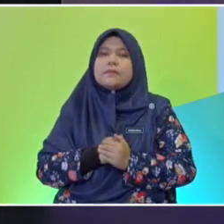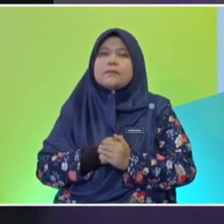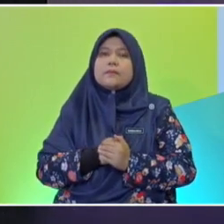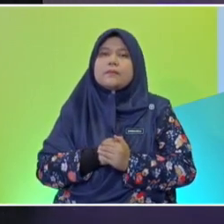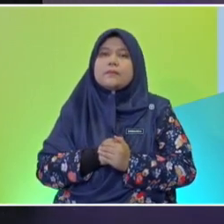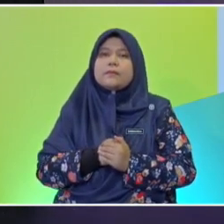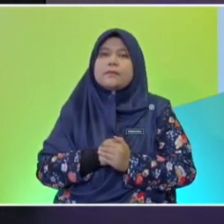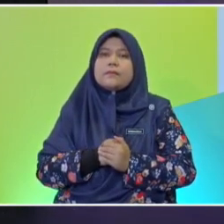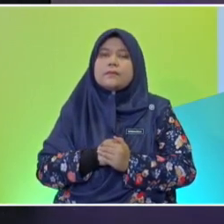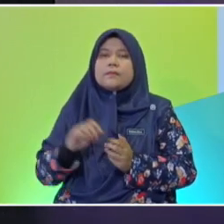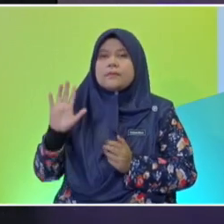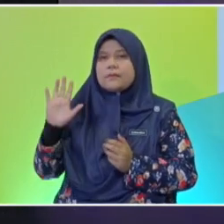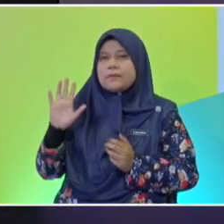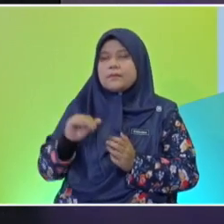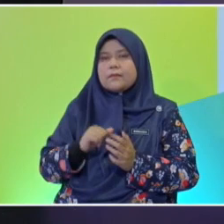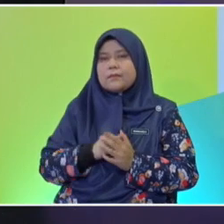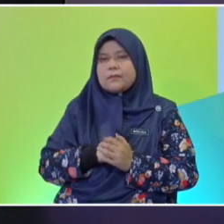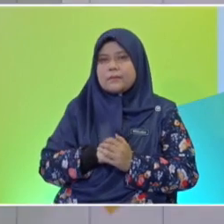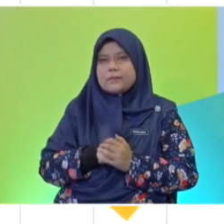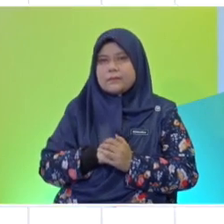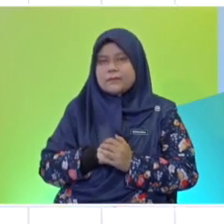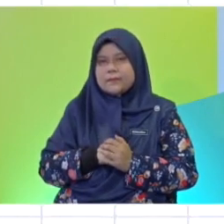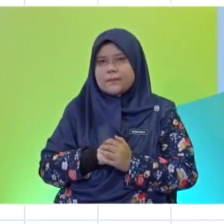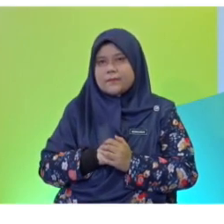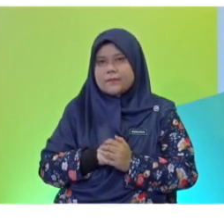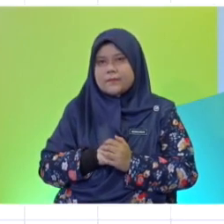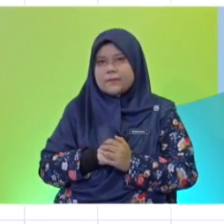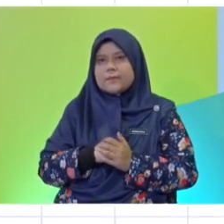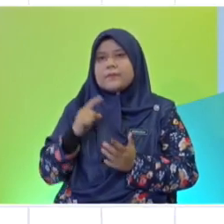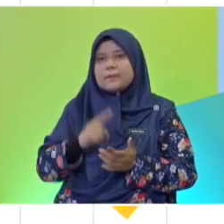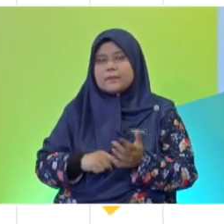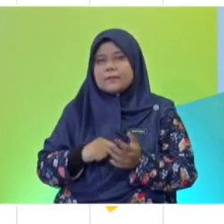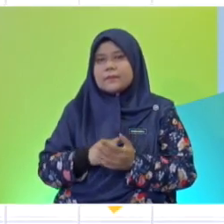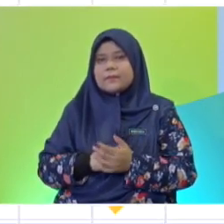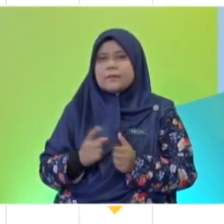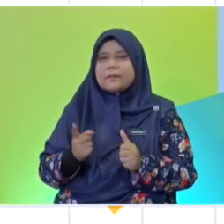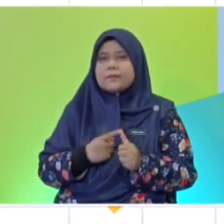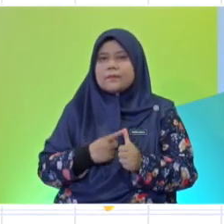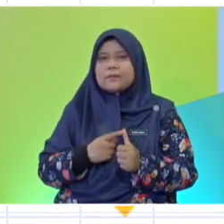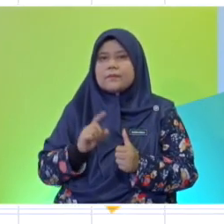pertama menghasilkan nanti Apakah agaknya langkah pertama